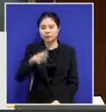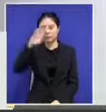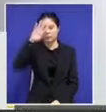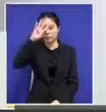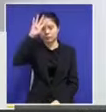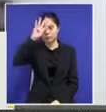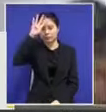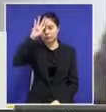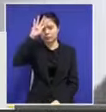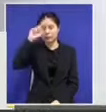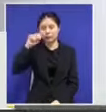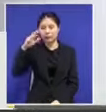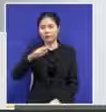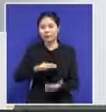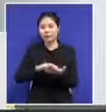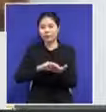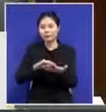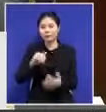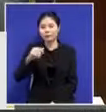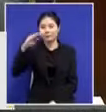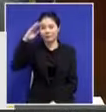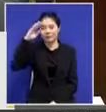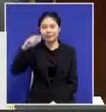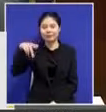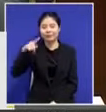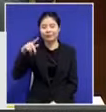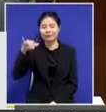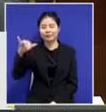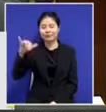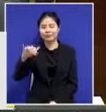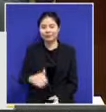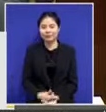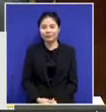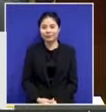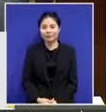ทธ์จันทร์โอชาค่ะ 341นายไผ่ลิก